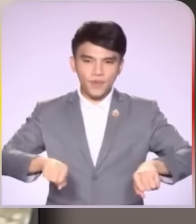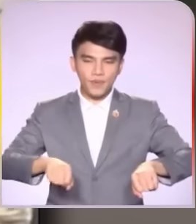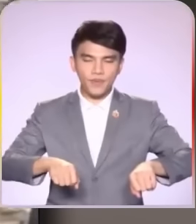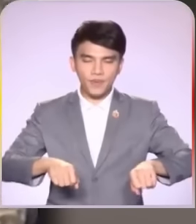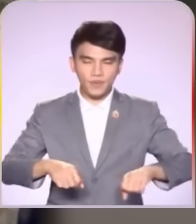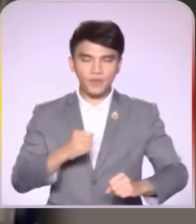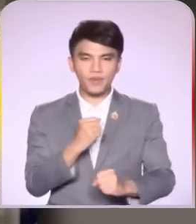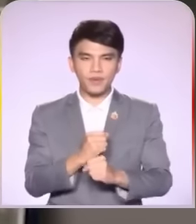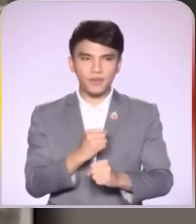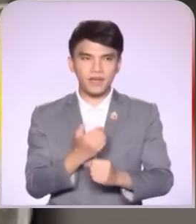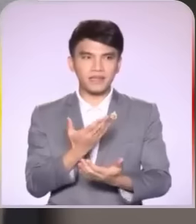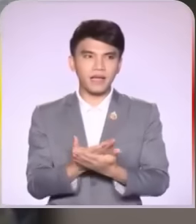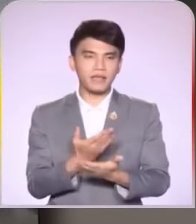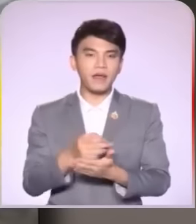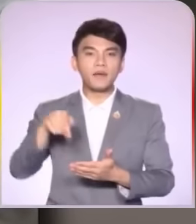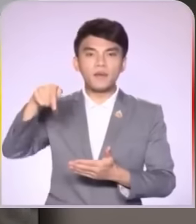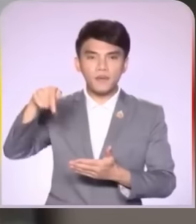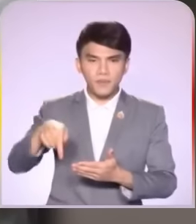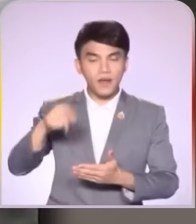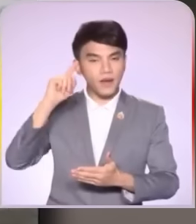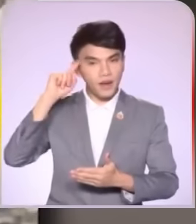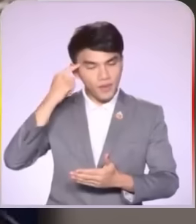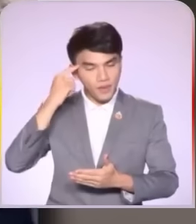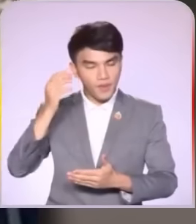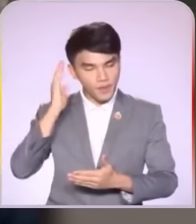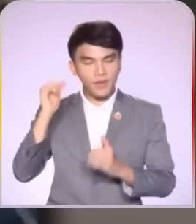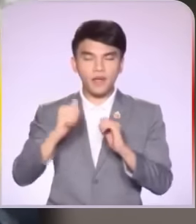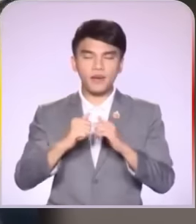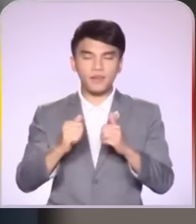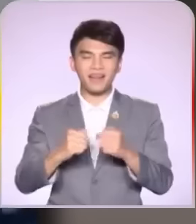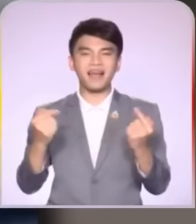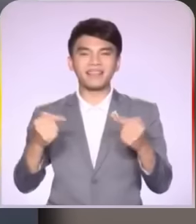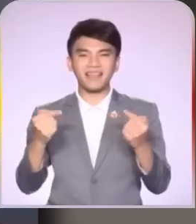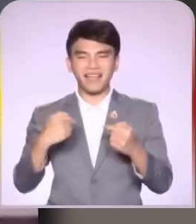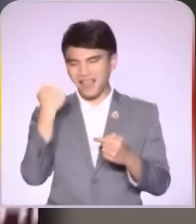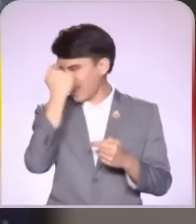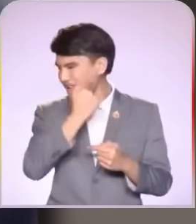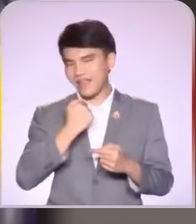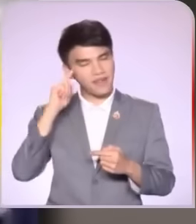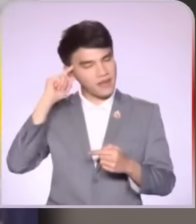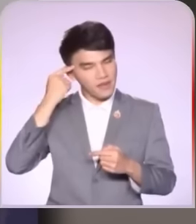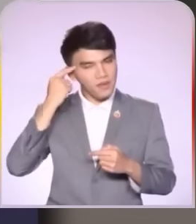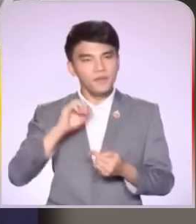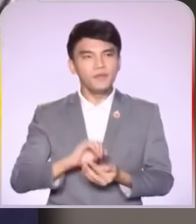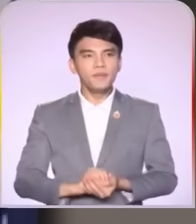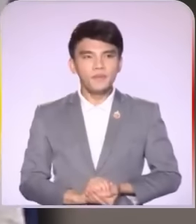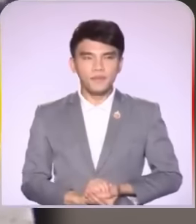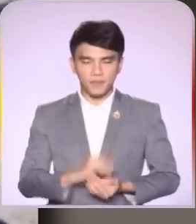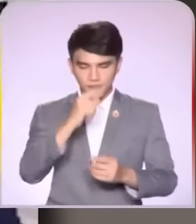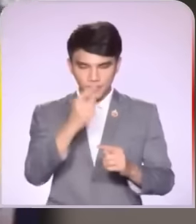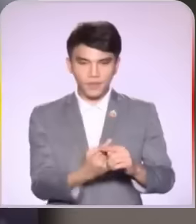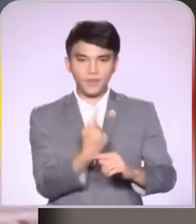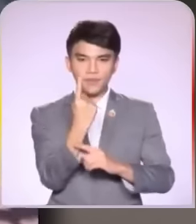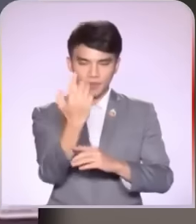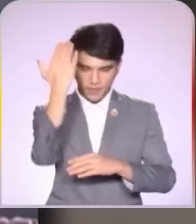ยานยนต์รับจ้างเป็นรายได้เสริมซึ่งเธอก็ไม่รู้อะค่ะว่าสามีไปมีปัญหาอะไรกับคนในวินหรือเปล่าจนกระทั่งช่วงเดือนมก